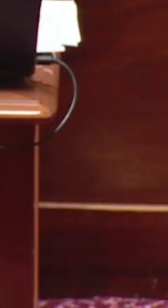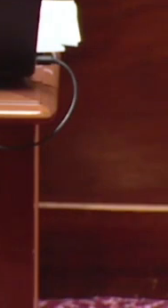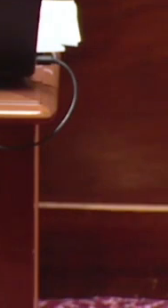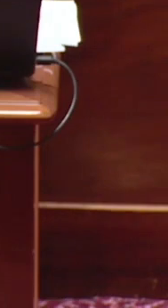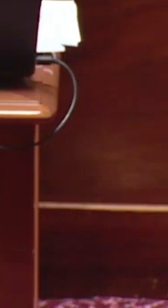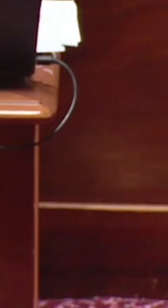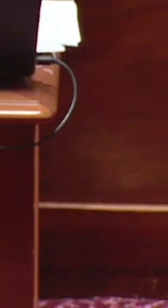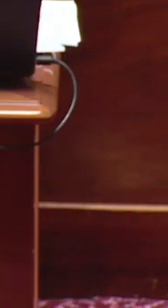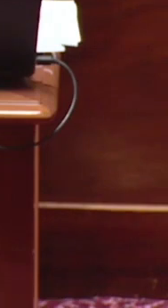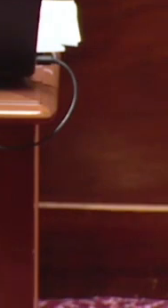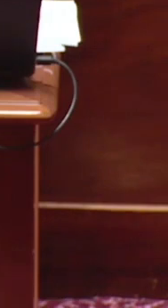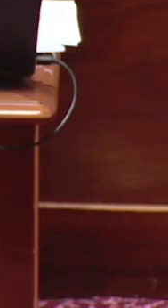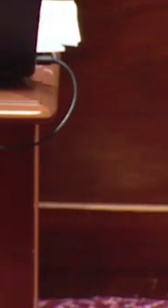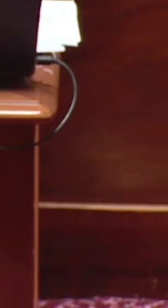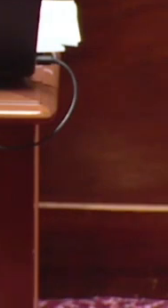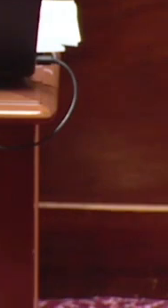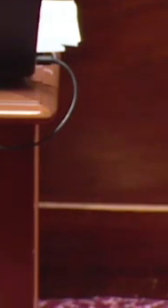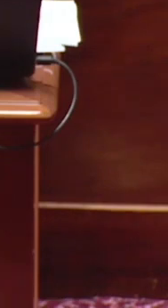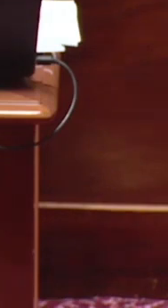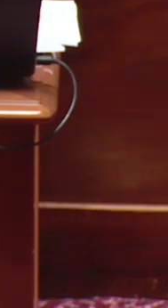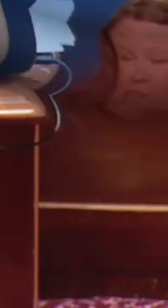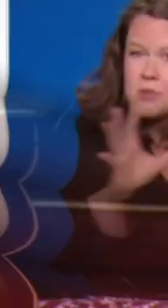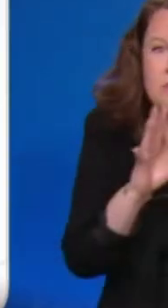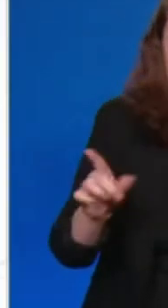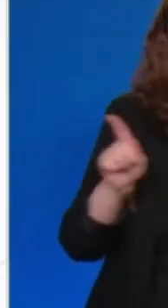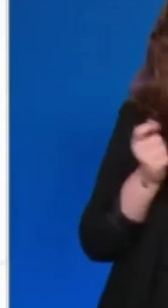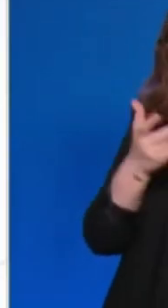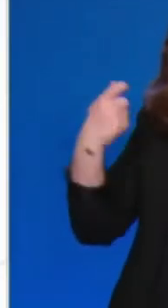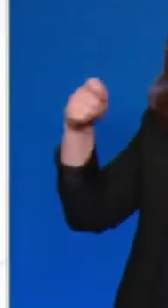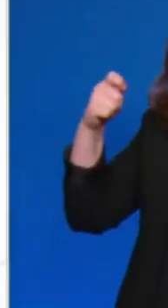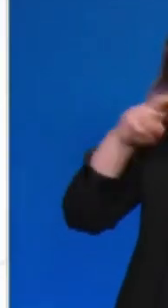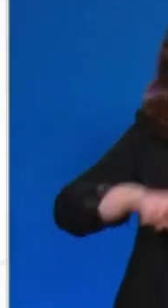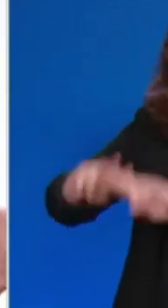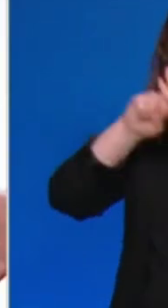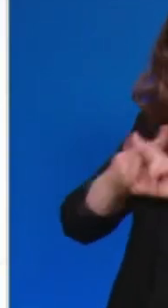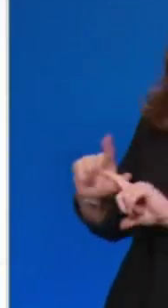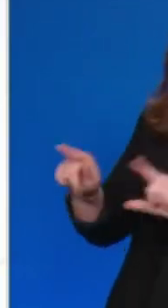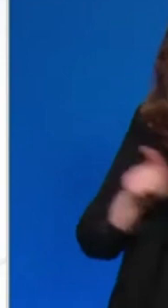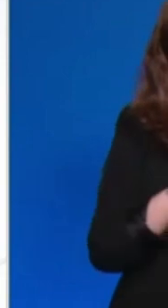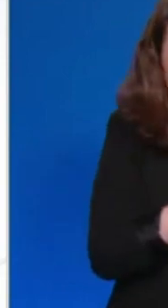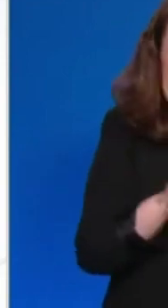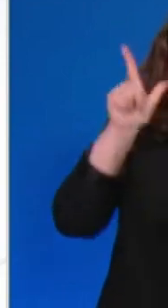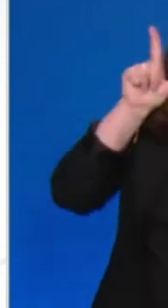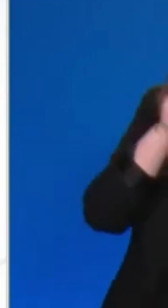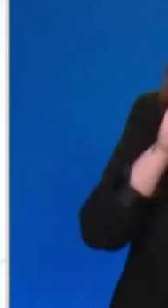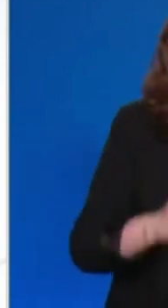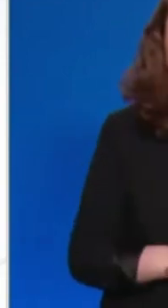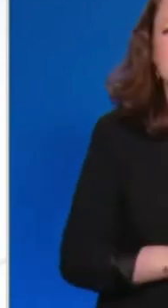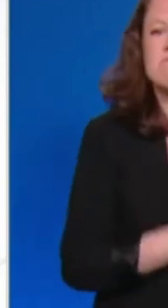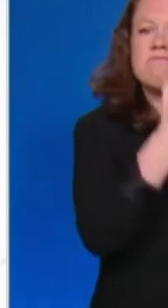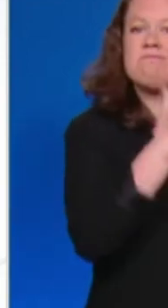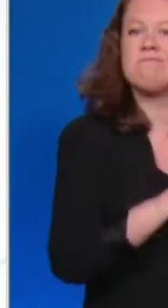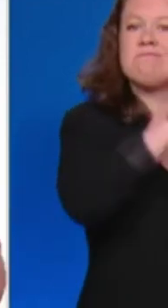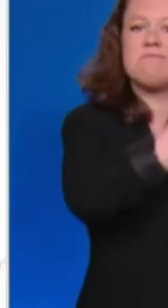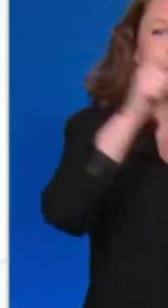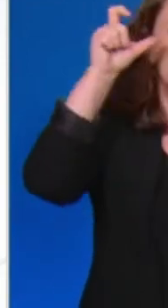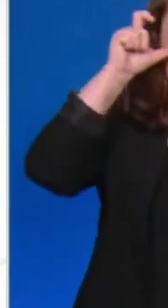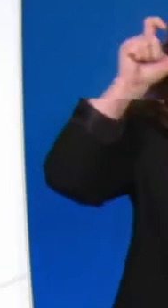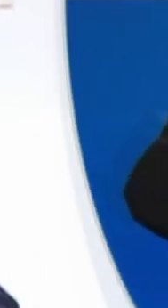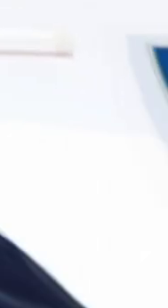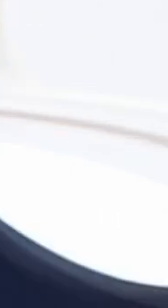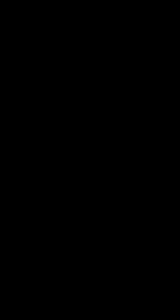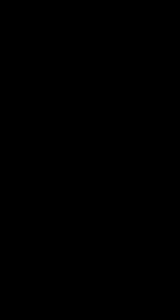izleyenler, haberimizin sonuna geldik. Bir sonraki haberimizde tekrar bir arada olmak ümidiyle şimdilik hoşça kalın.